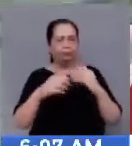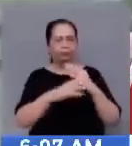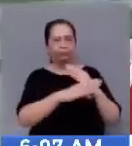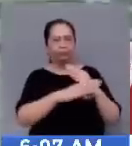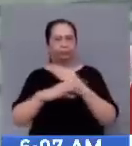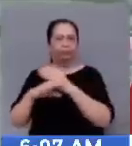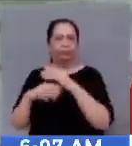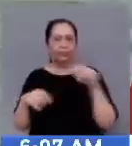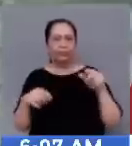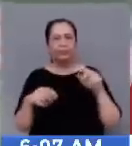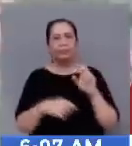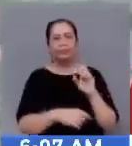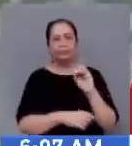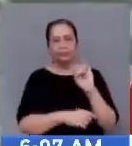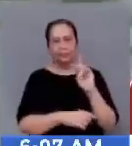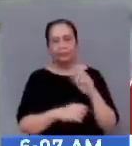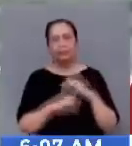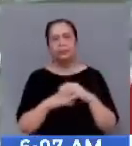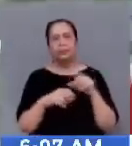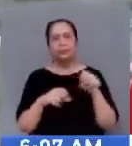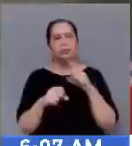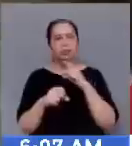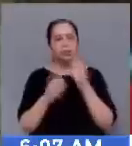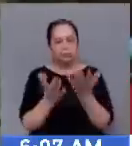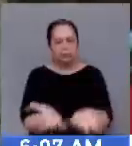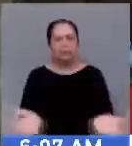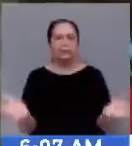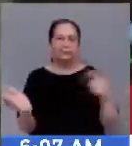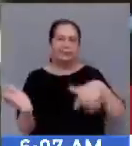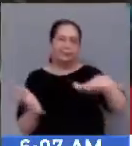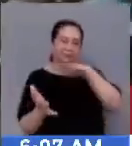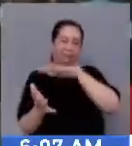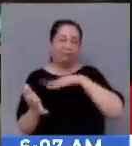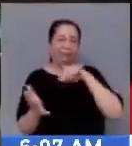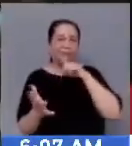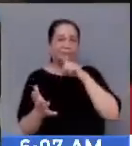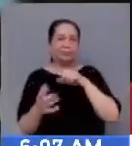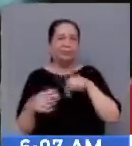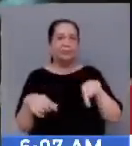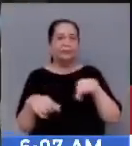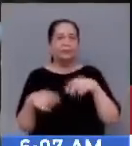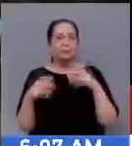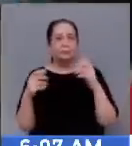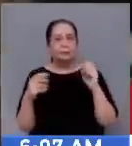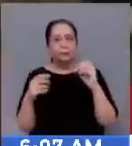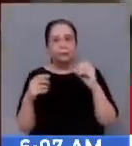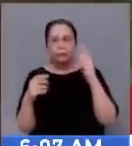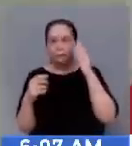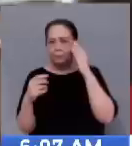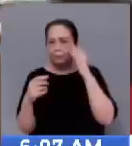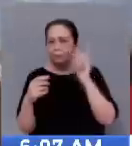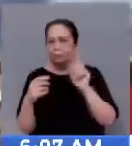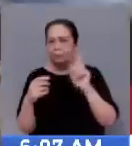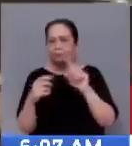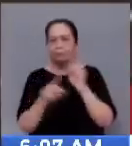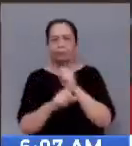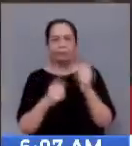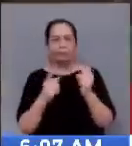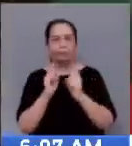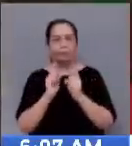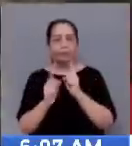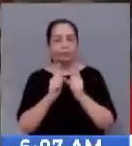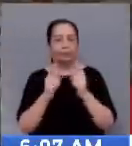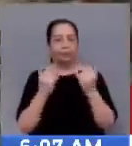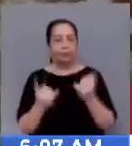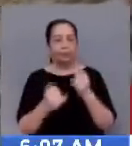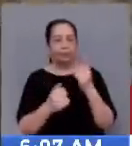sa fact na talagang catch basin po itong kanilang lugar. Kaya para malaman po natin ang kanilang sitwasyon, makausap po natin ang isa sa mga